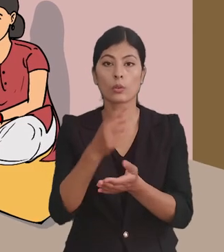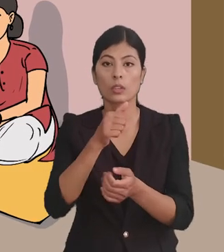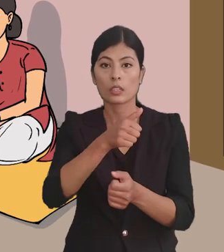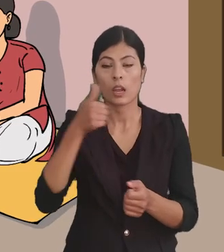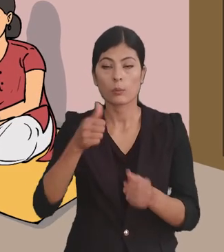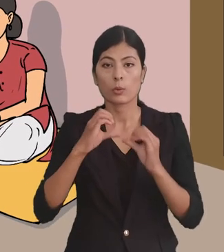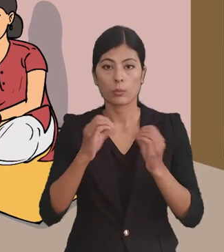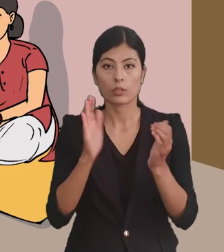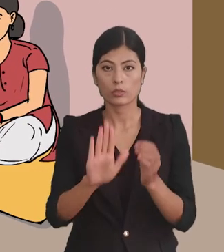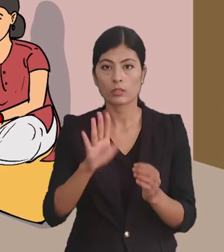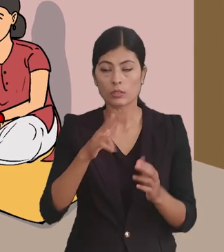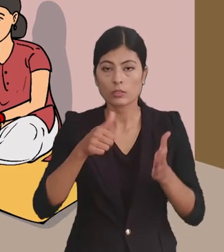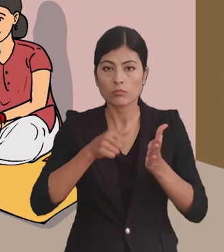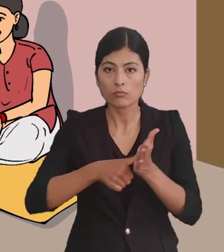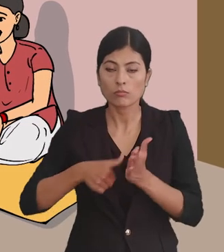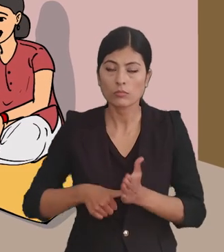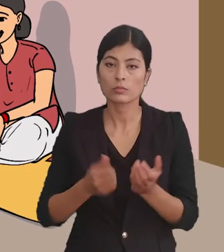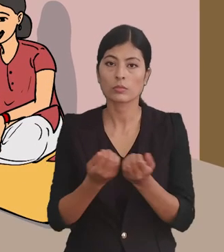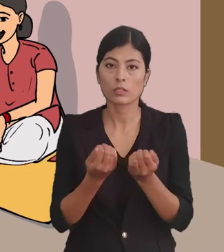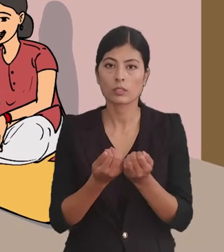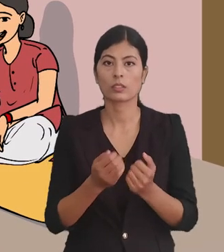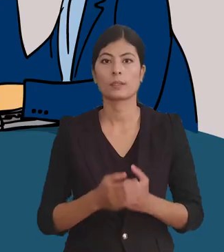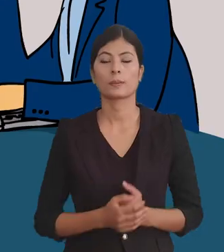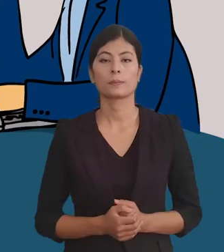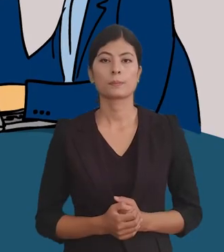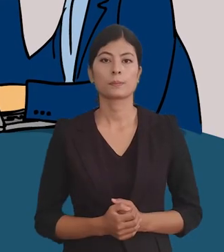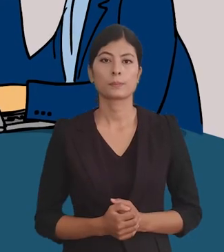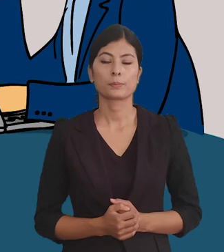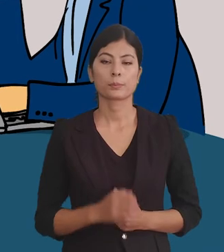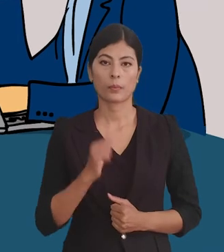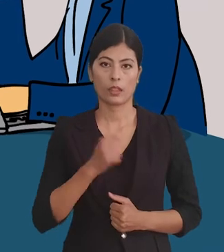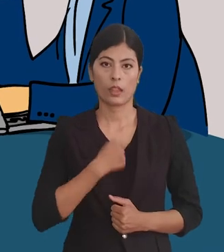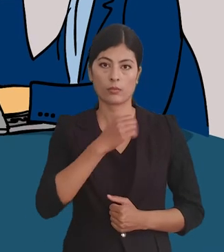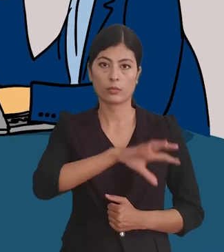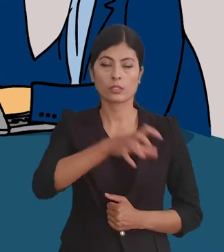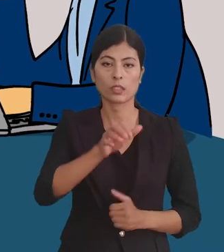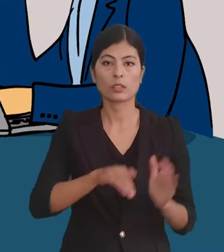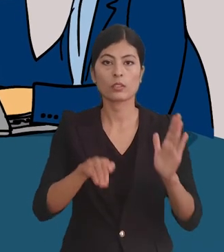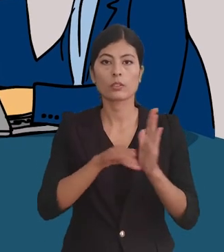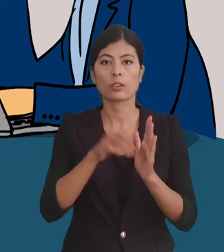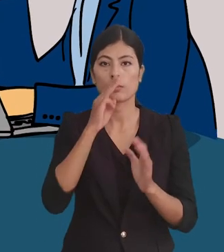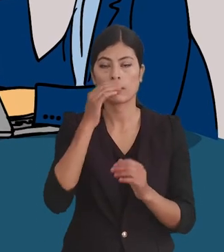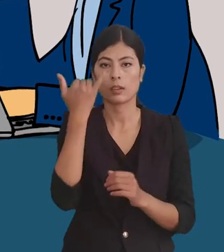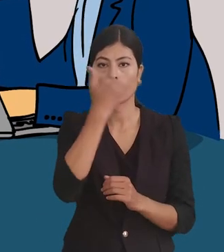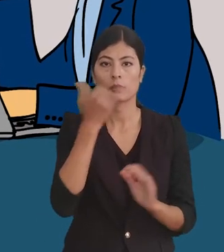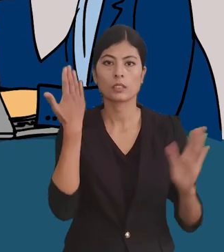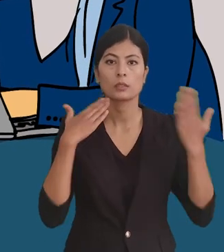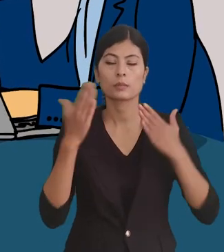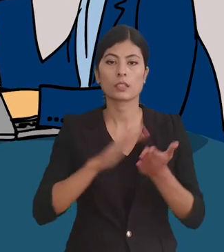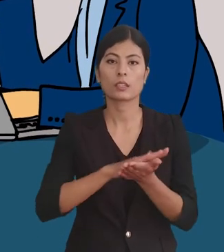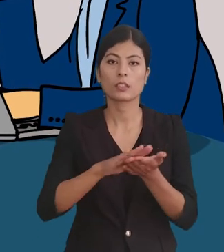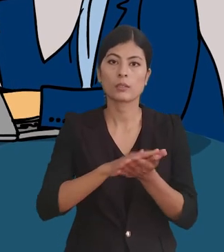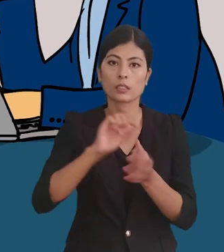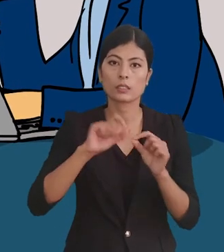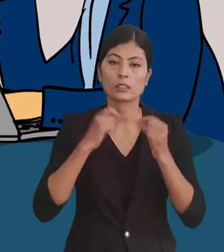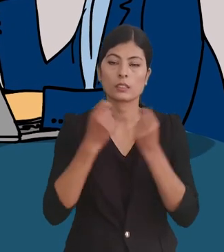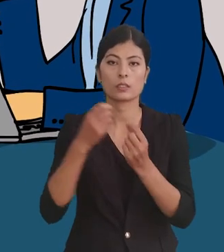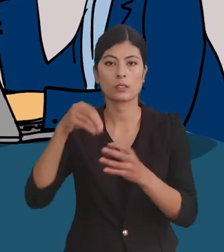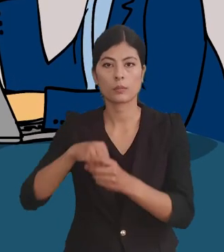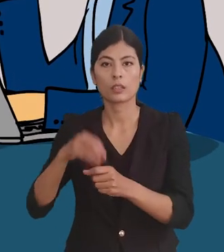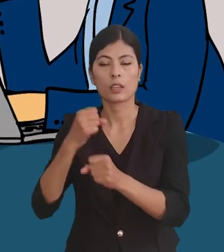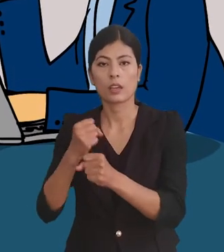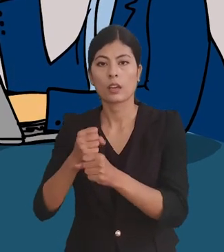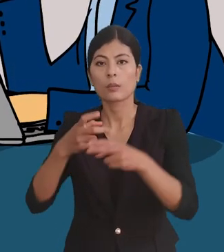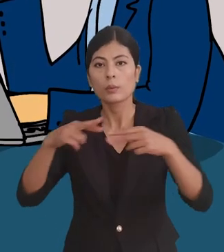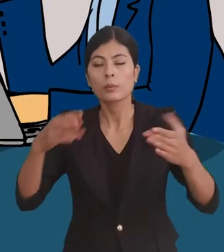सम्बन्धमा अनुगमन गर्ने वा गराउने, आफ्नो स्थानीय तहमा लैङ्गिक हिंसा निवारणको क्षेत्रमा कार्यरत विभिन्न